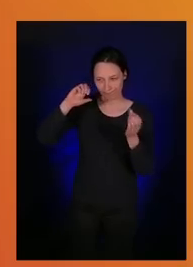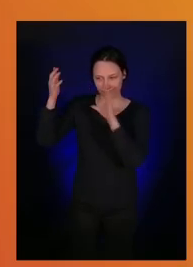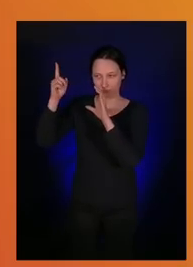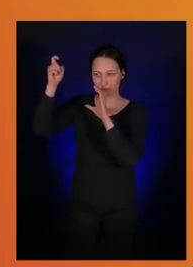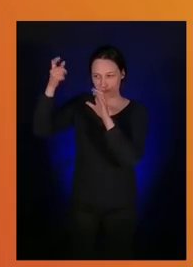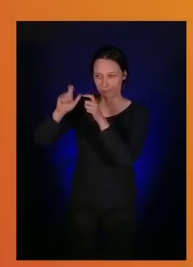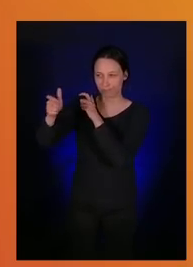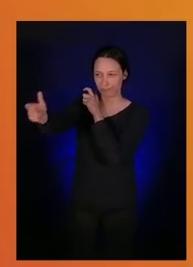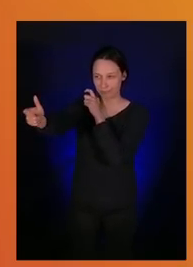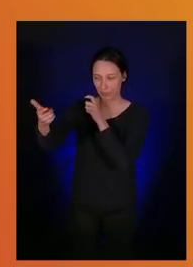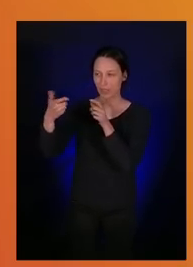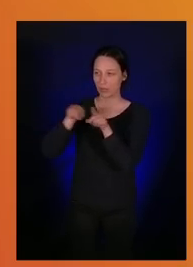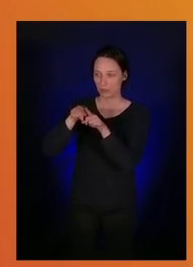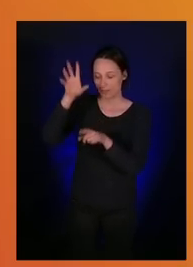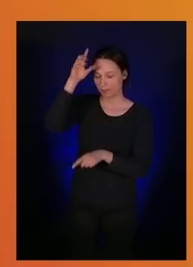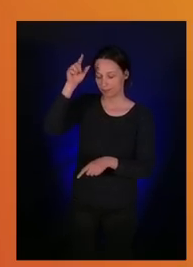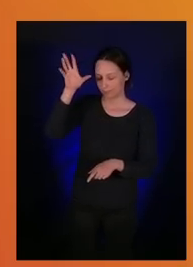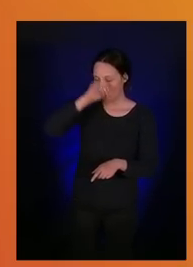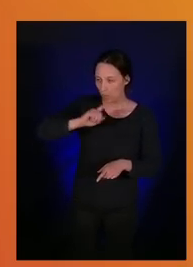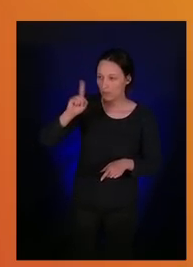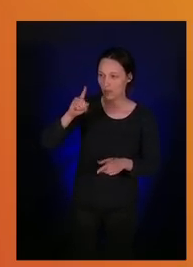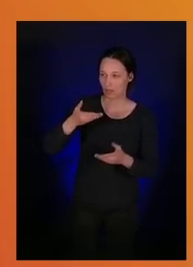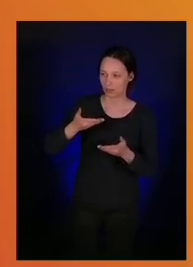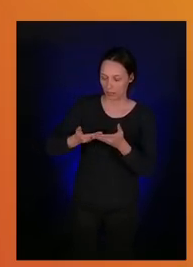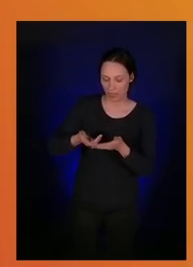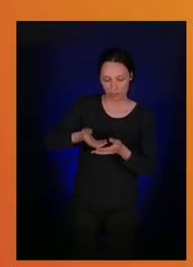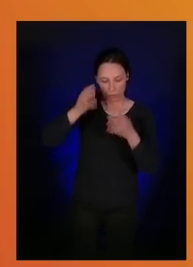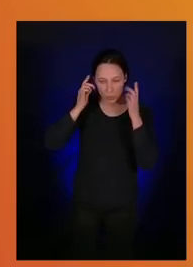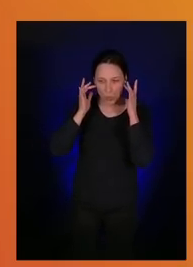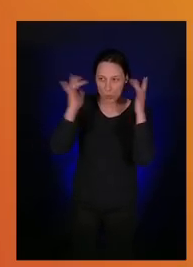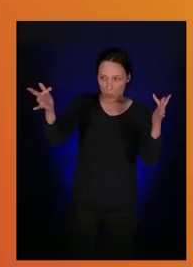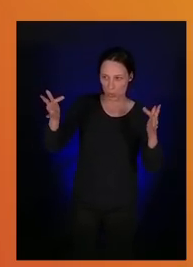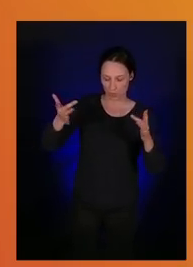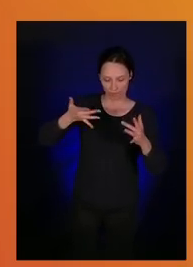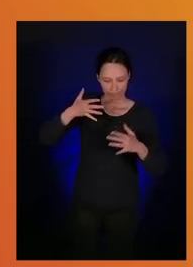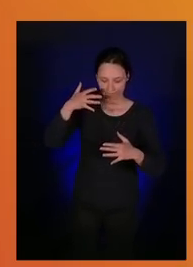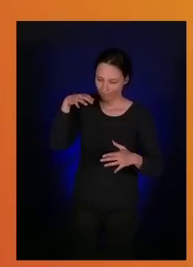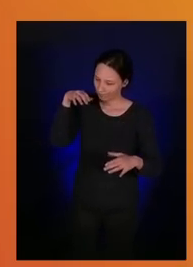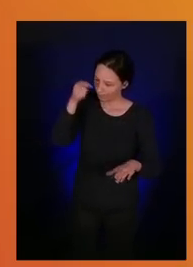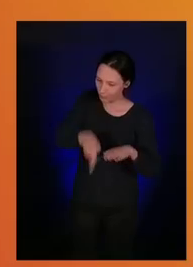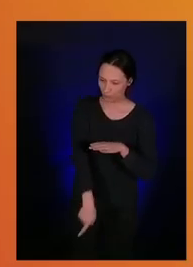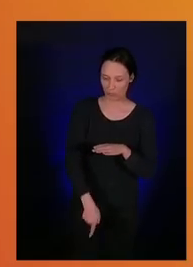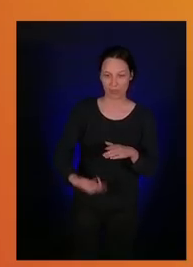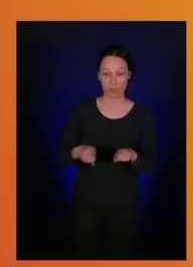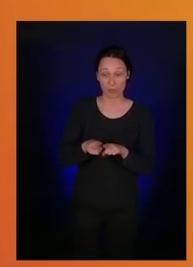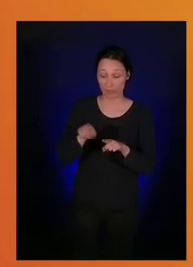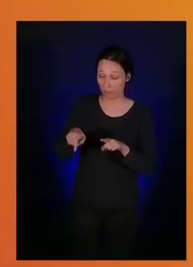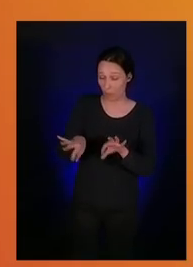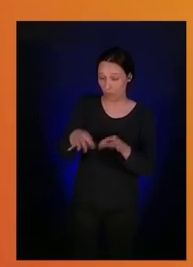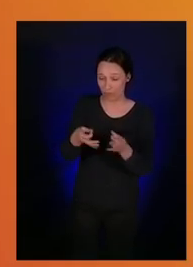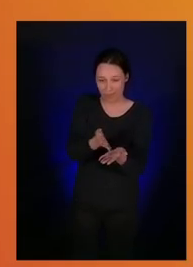d'orga. La réflexion à approfondir sur le sens d'une structuration efficace pour gagner